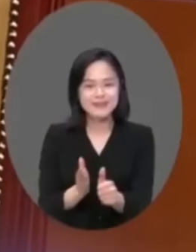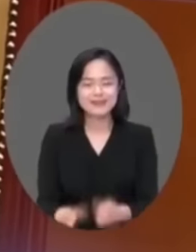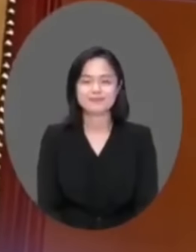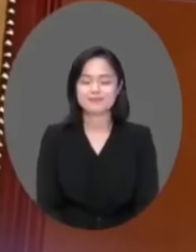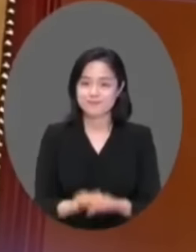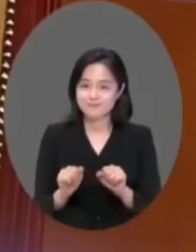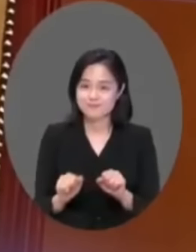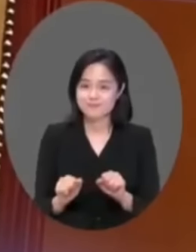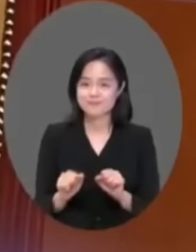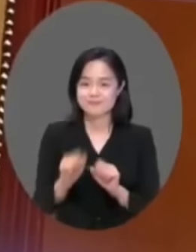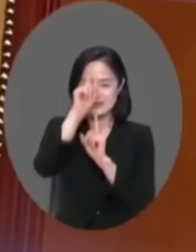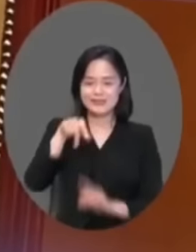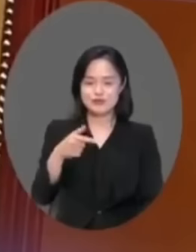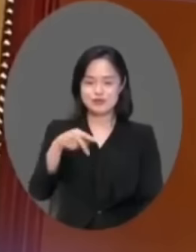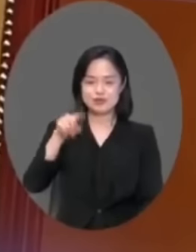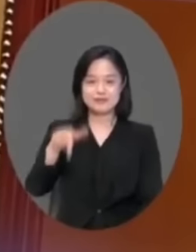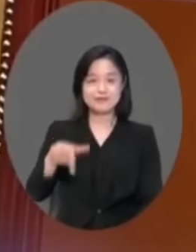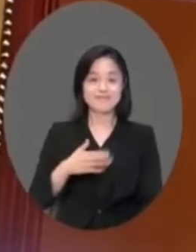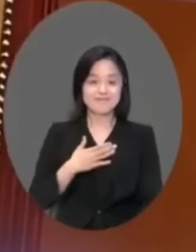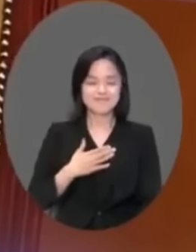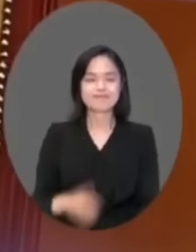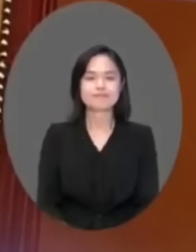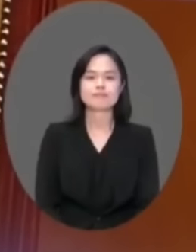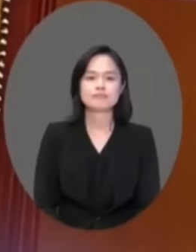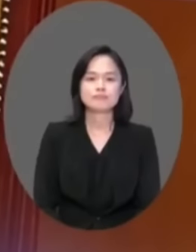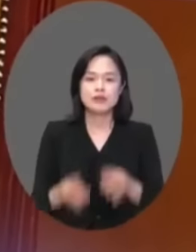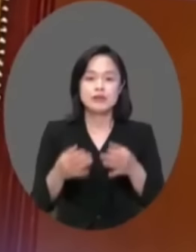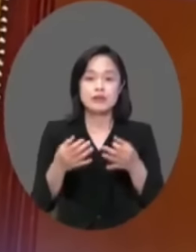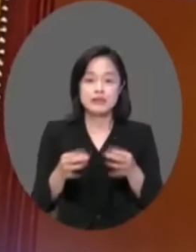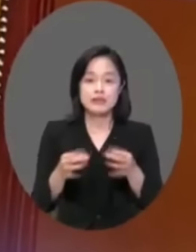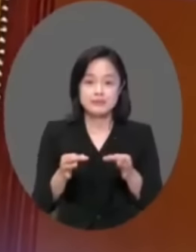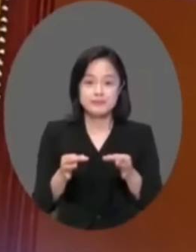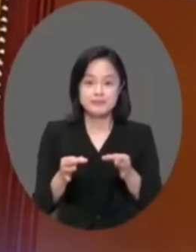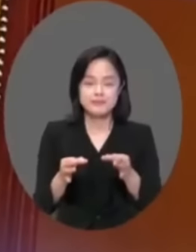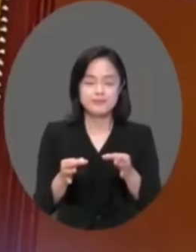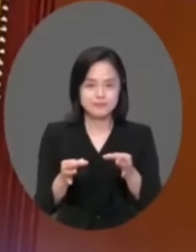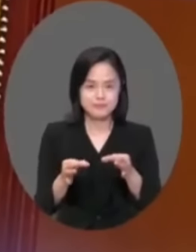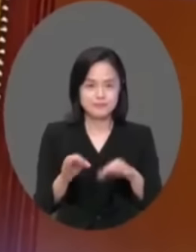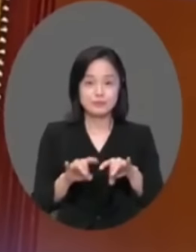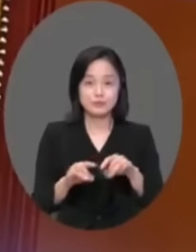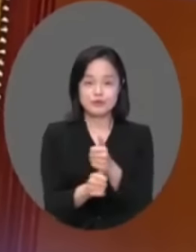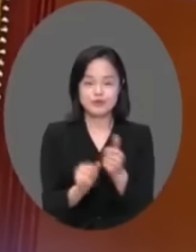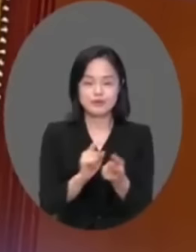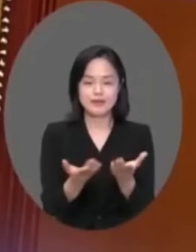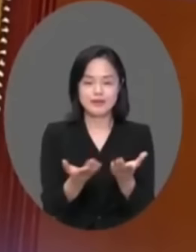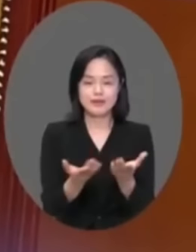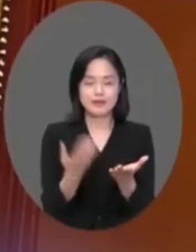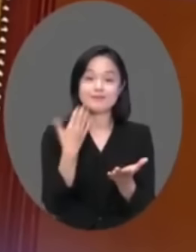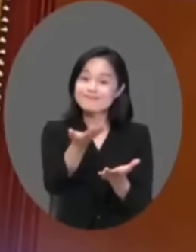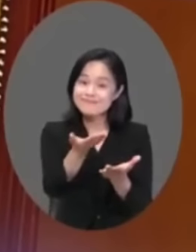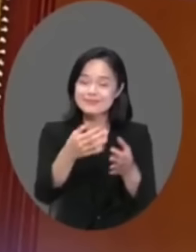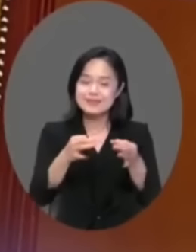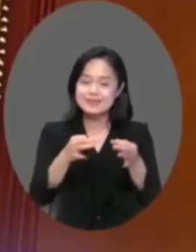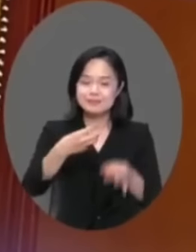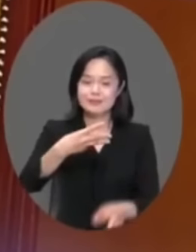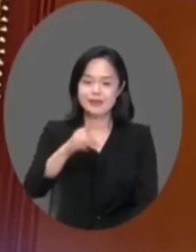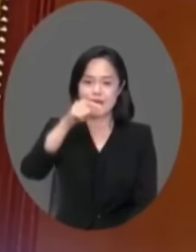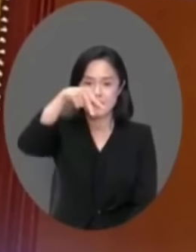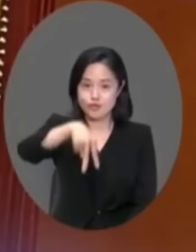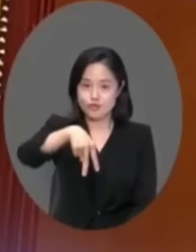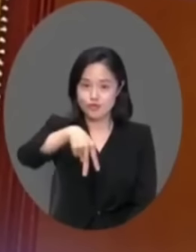있니다 아 우리 김태규 위원장님 제가 일전에도 그 방송 광고 시장 관련해 가지고 지금 방송사들이 굉 어려운 상황이다 그래서 방통이